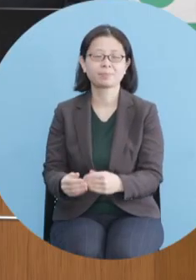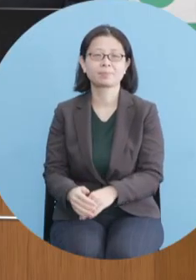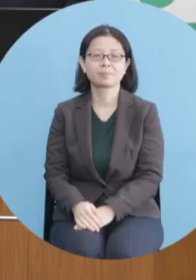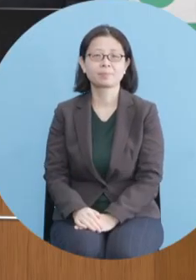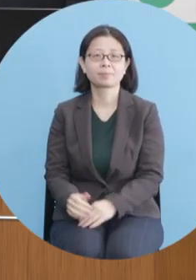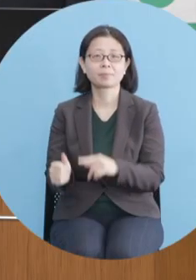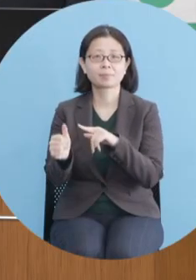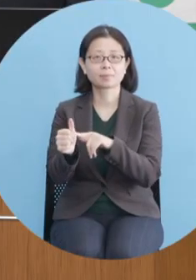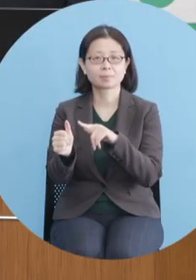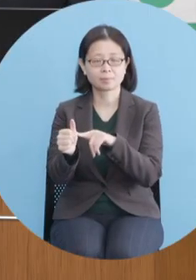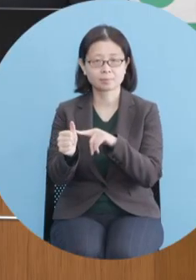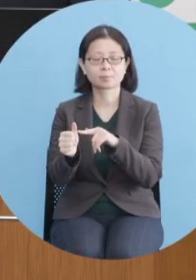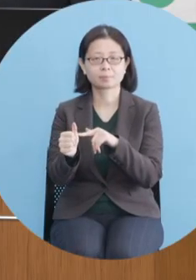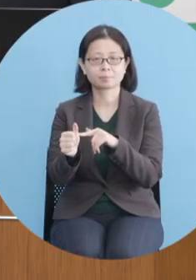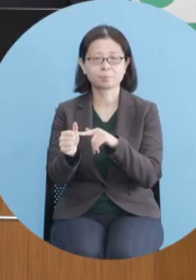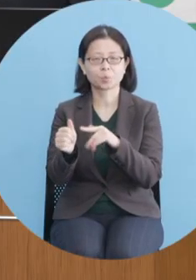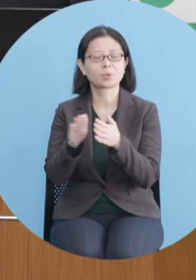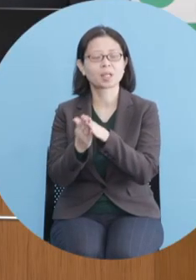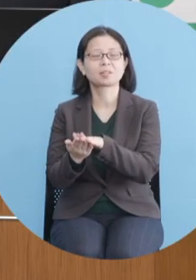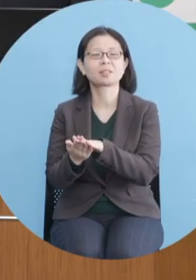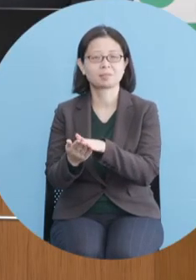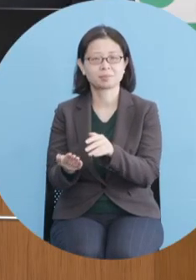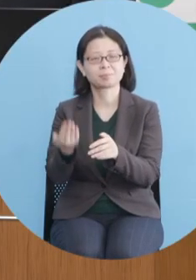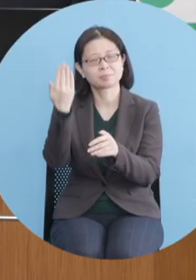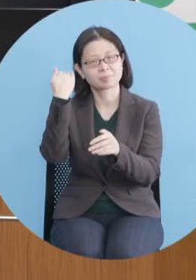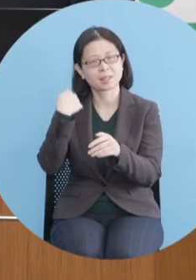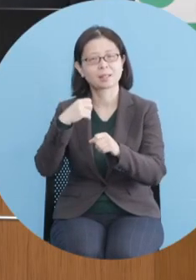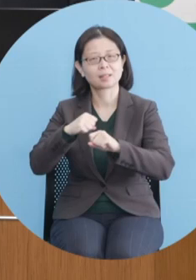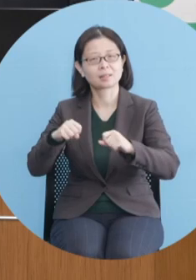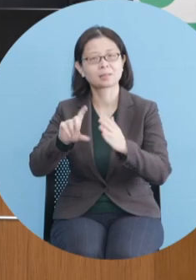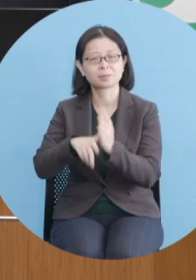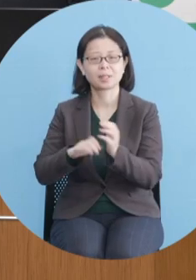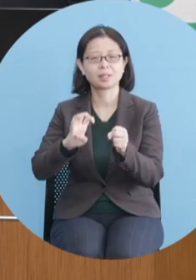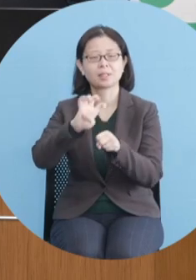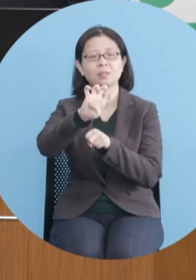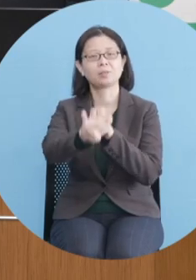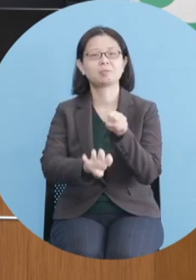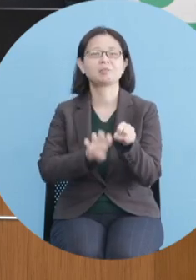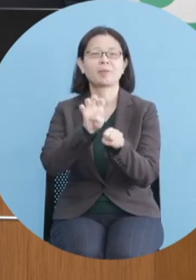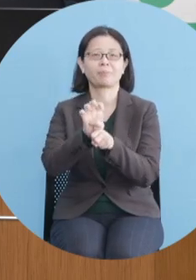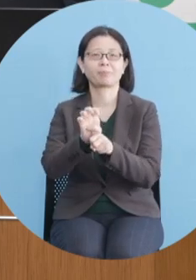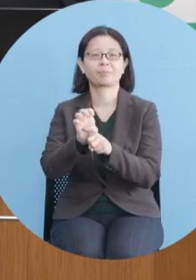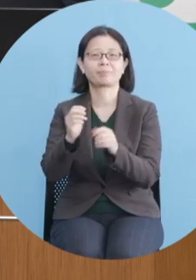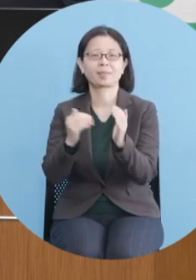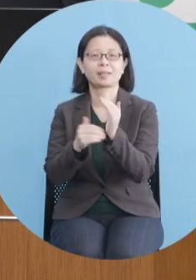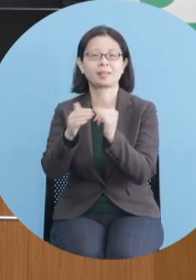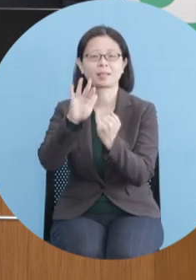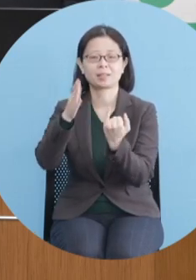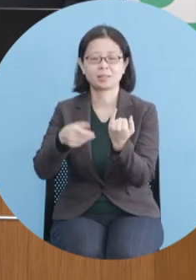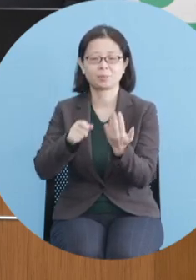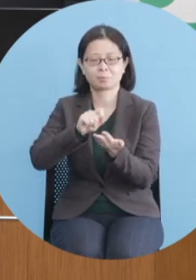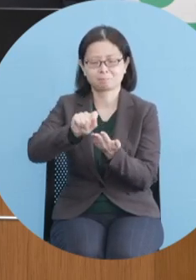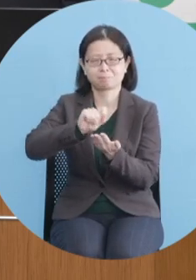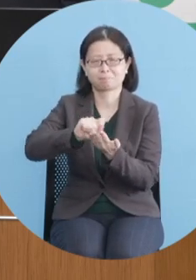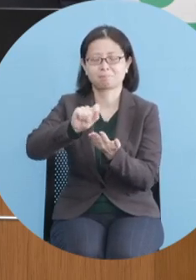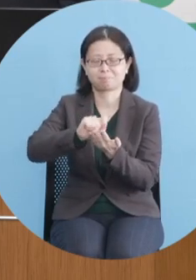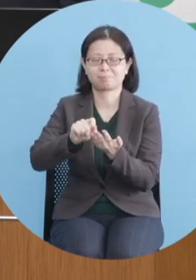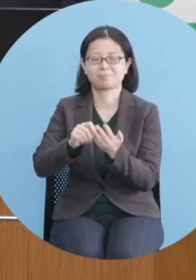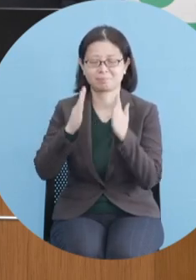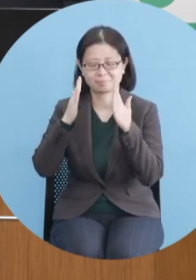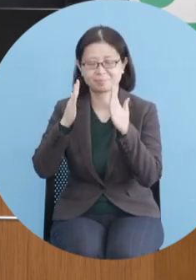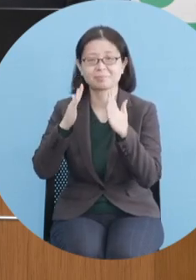諸田先生はえこれまでえ40年間た人形を作ってこられましてえ国際芸術文化